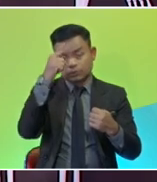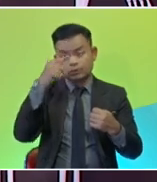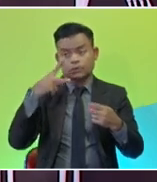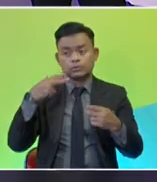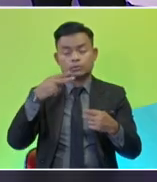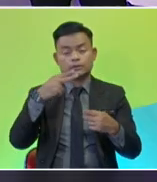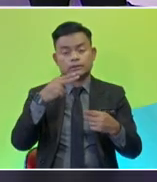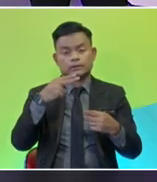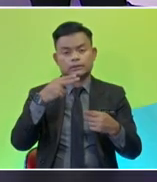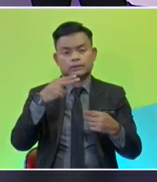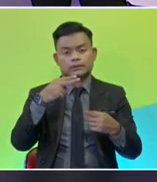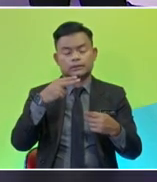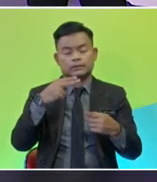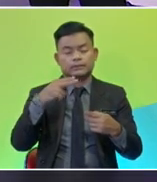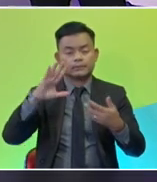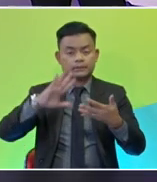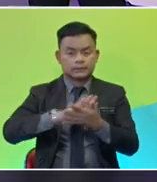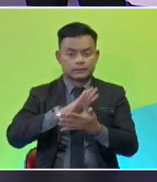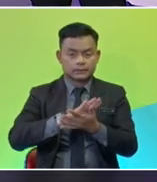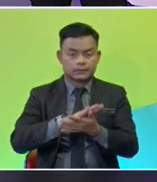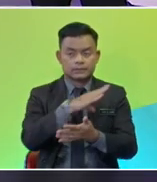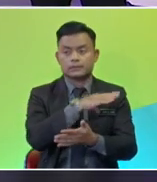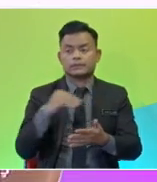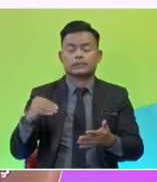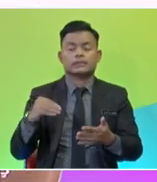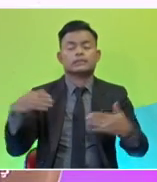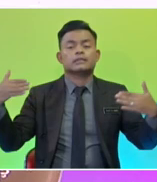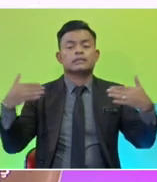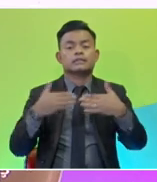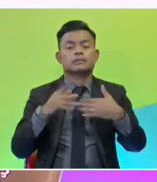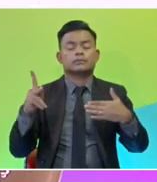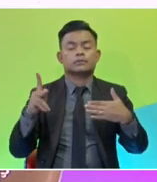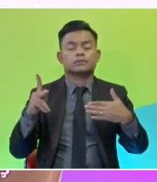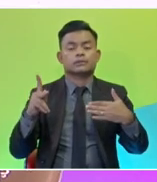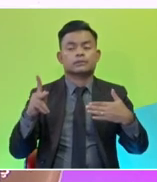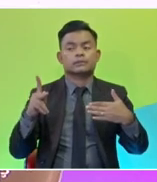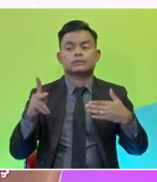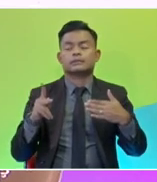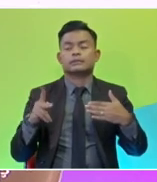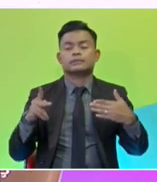Keraton padi kertas tersebut dan sambungkan pada bagian sendi